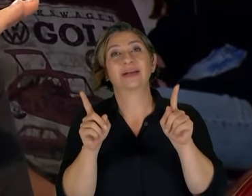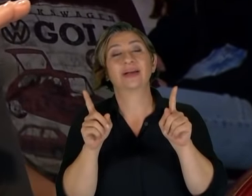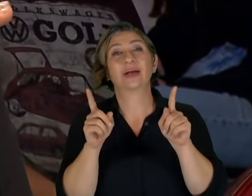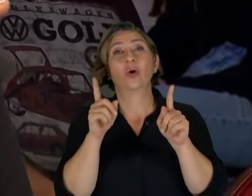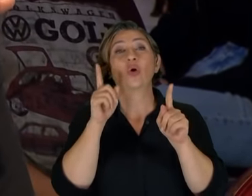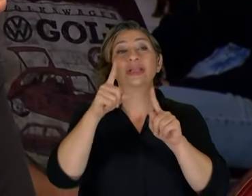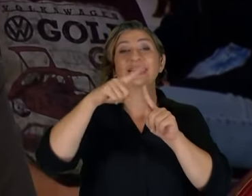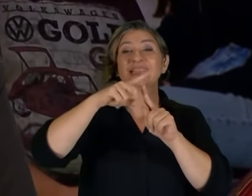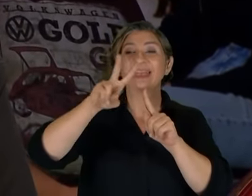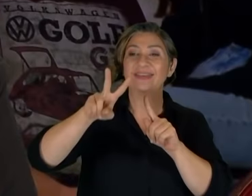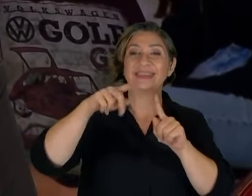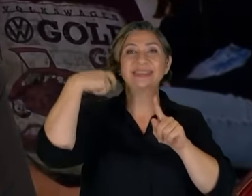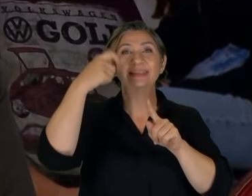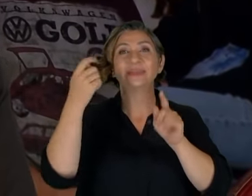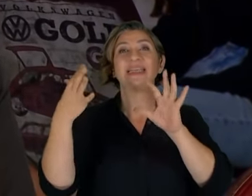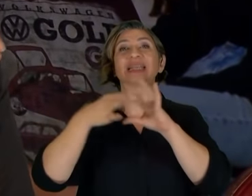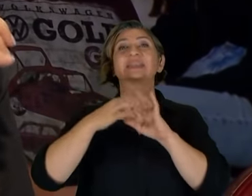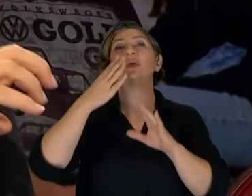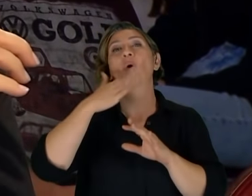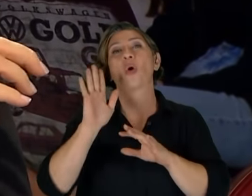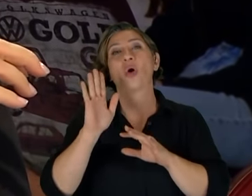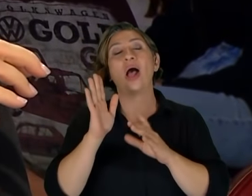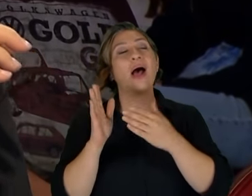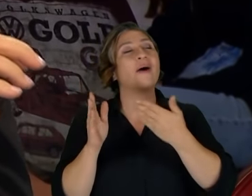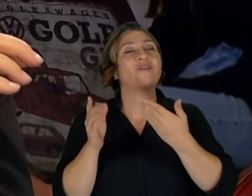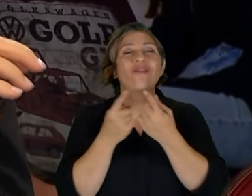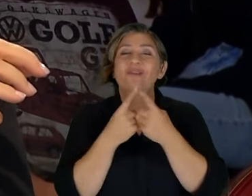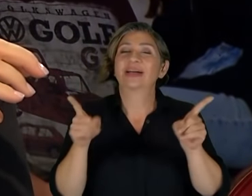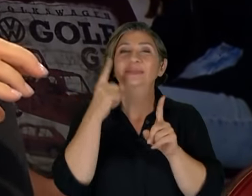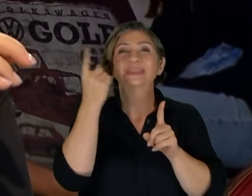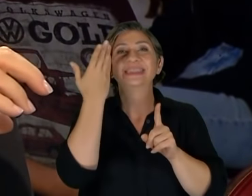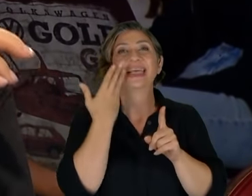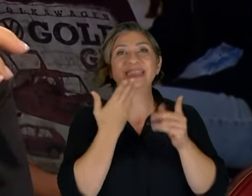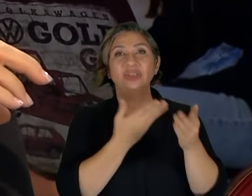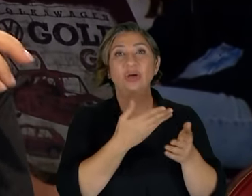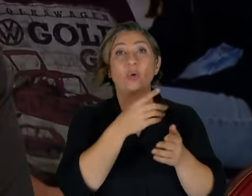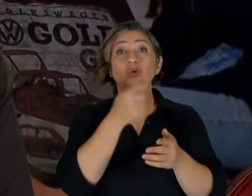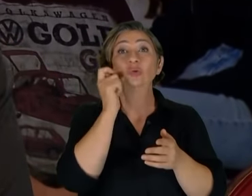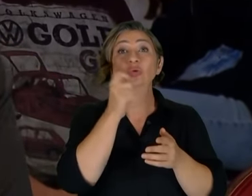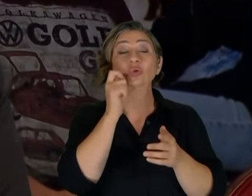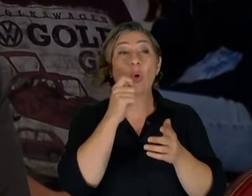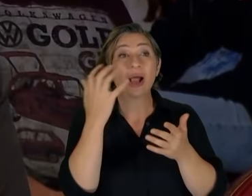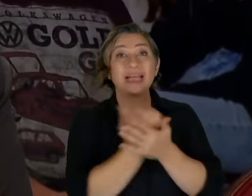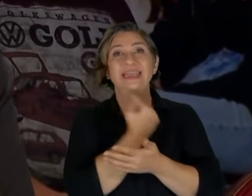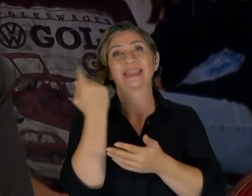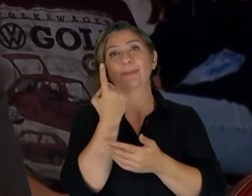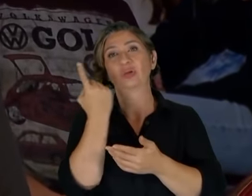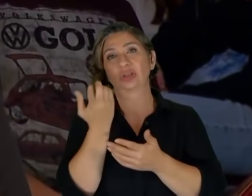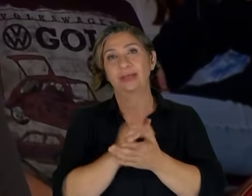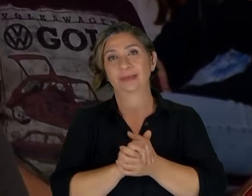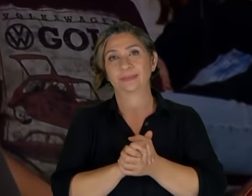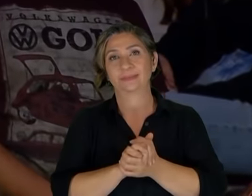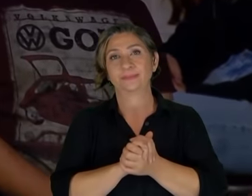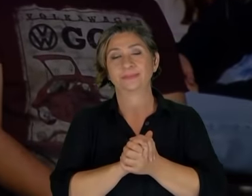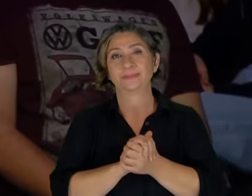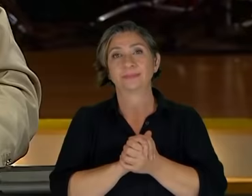onun televizyonla, sinemayla hiç ilgisi yoktur. Ayrı bir şeydir. O tiyatro seyircisi zaten zor edinilen bir şeydir. Peki,